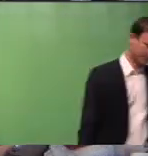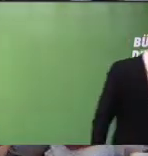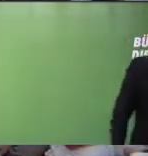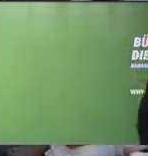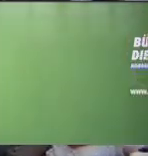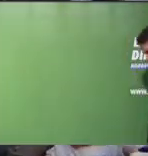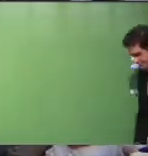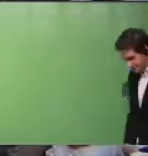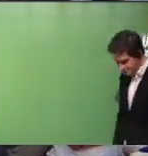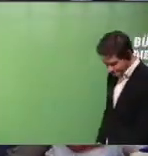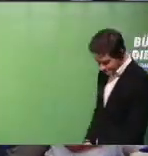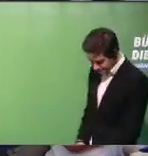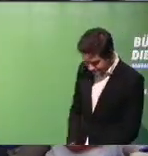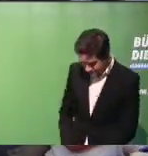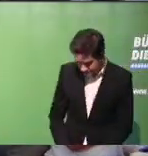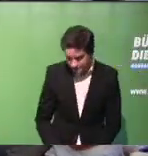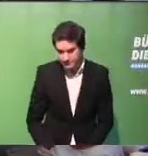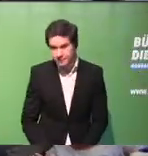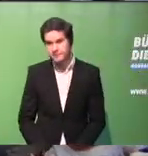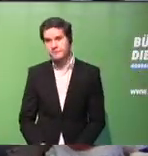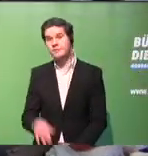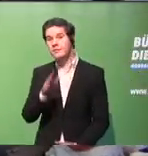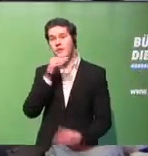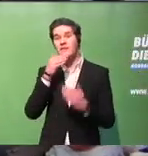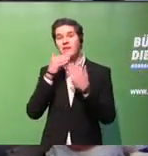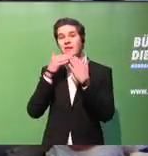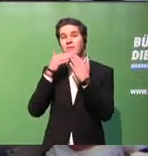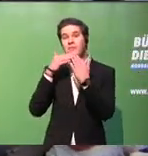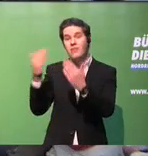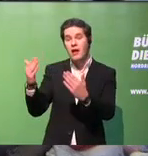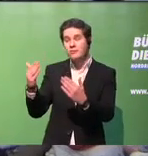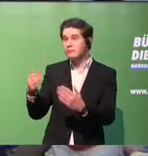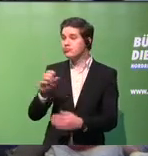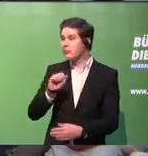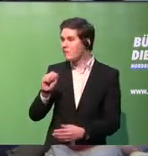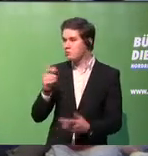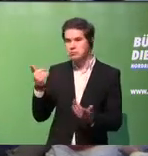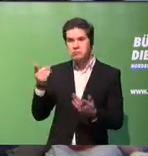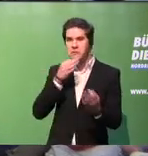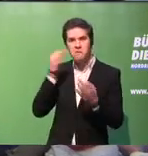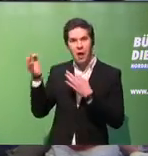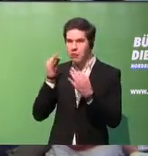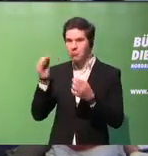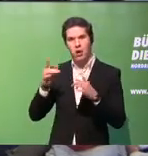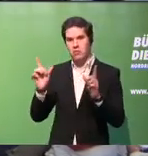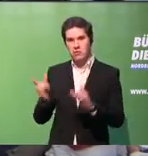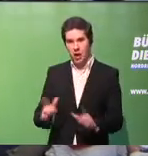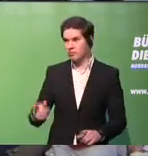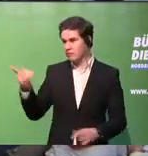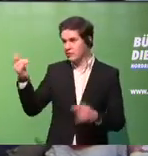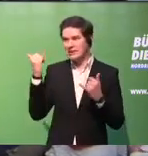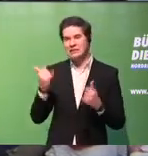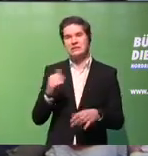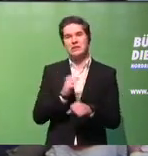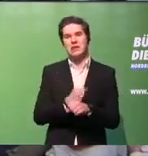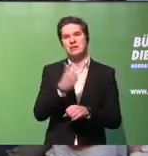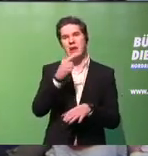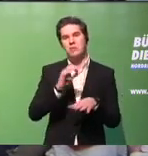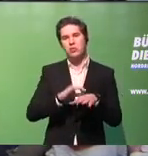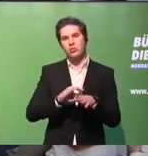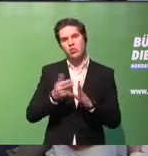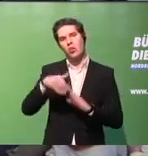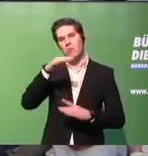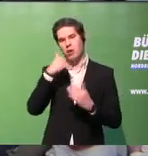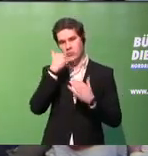Vielen Dank, Stefan. Ich habe noch. Auch an dich liegen keine Fragen vor. Du hättest jetzt noch 2 Minuten